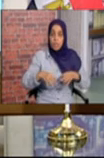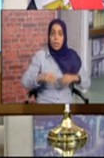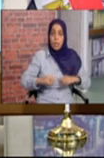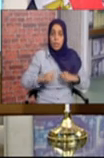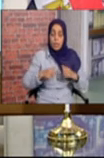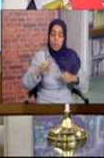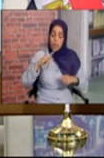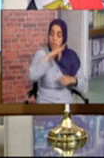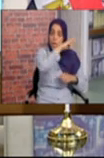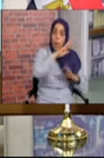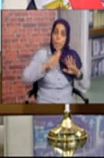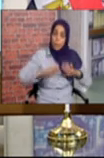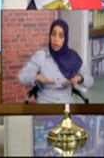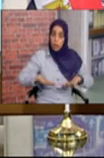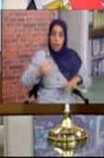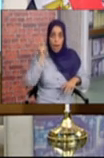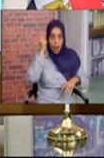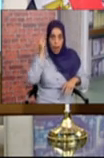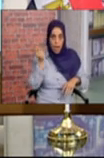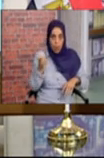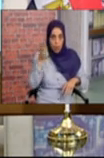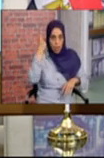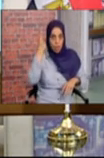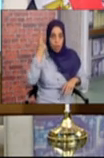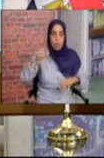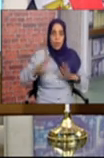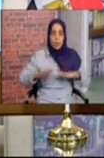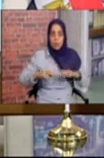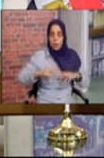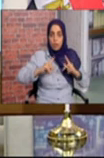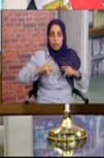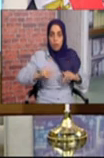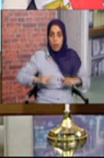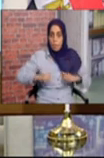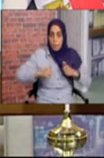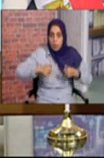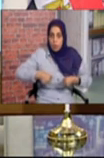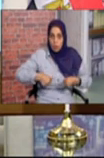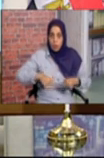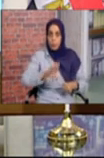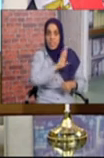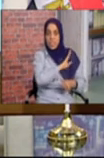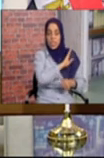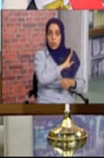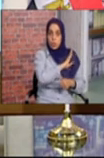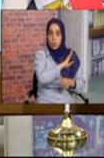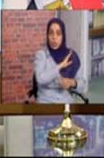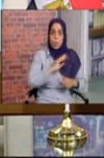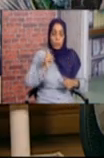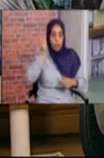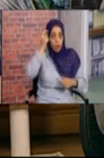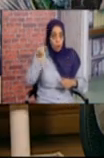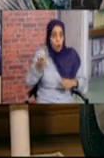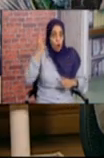الخارجية بطريقة علمية يعني النهاردة حضرتك بينهض بالجيش بينهض حضرتك